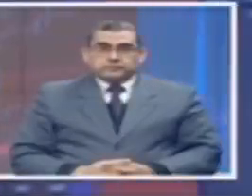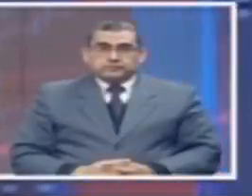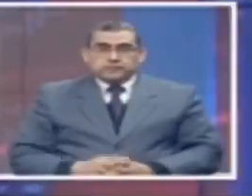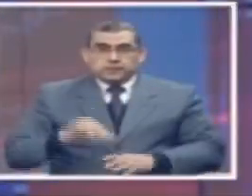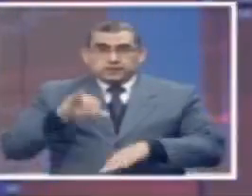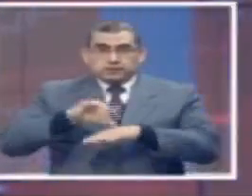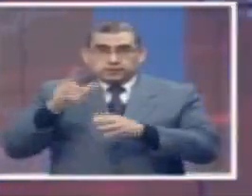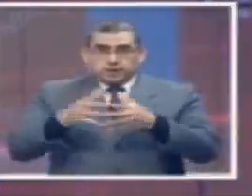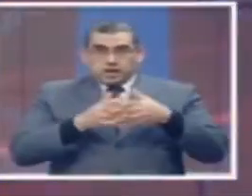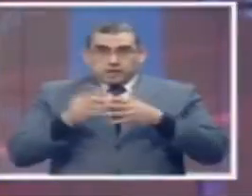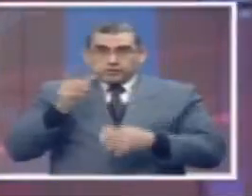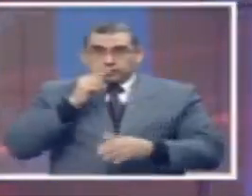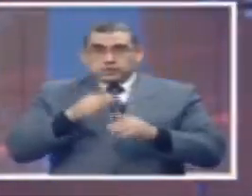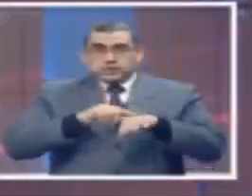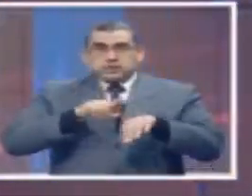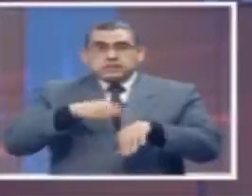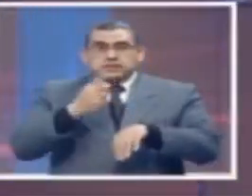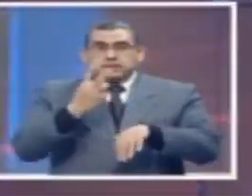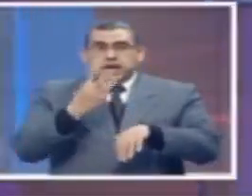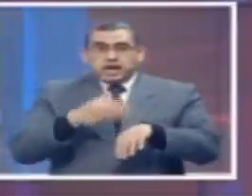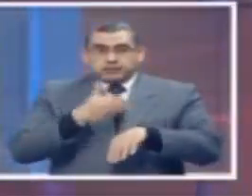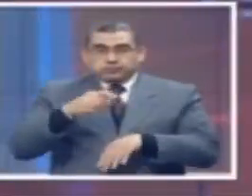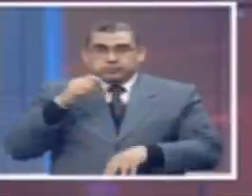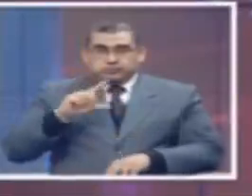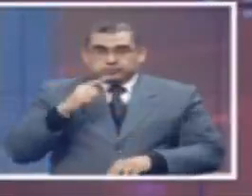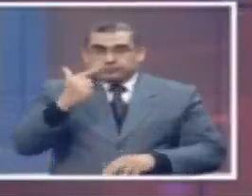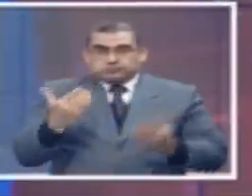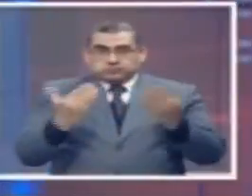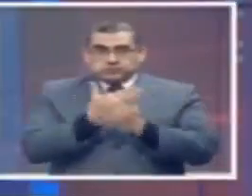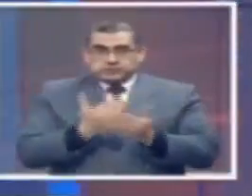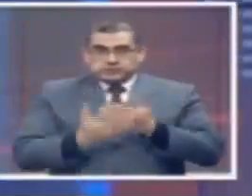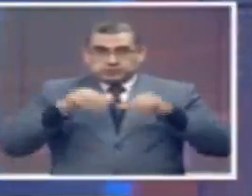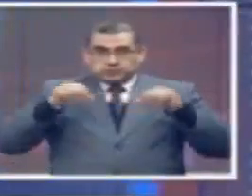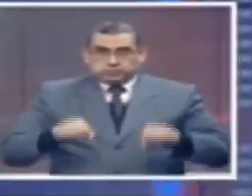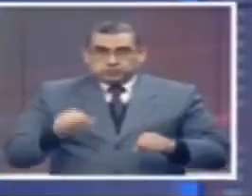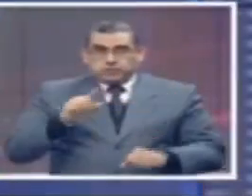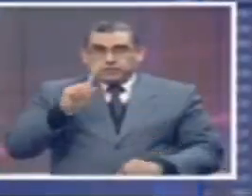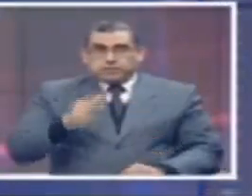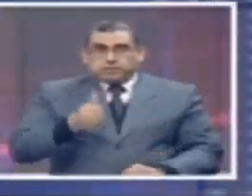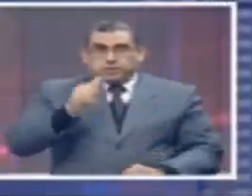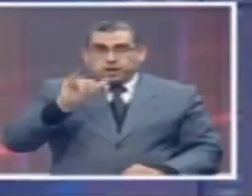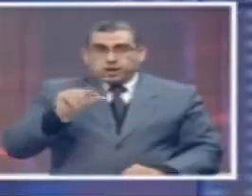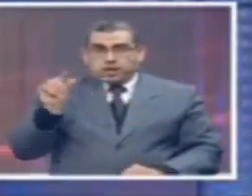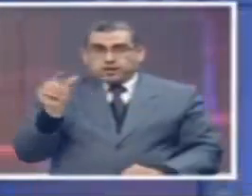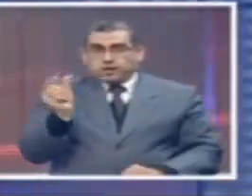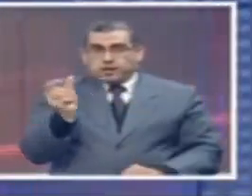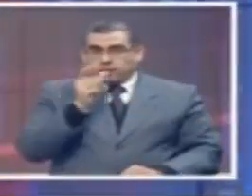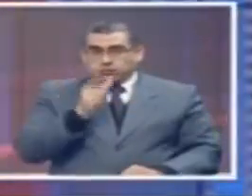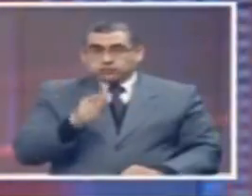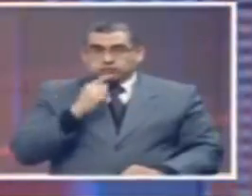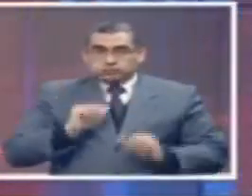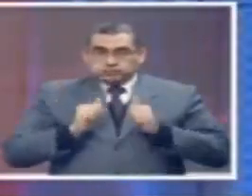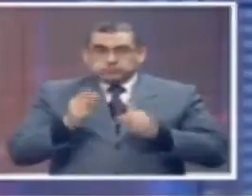إلى الولايات المتحدة الأمريكية، وبعد ساعات من تنصيبه رئيسا للولايات المتحدة، وقع جو